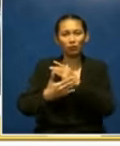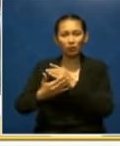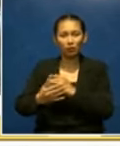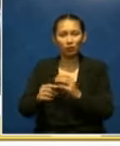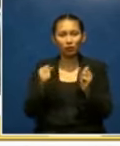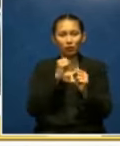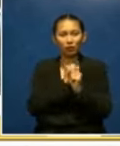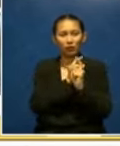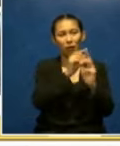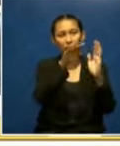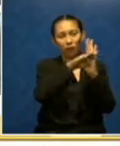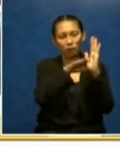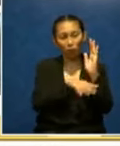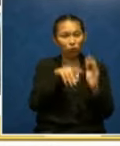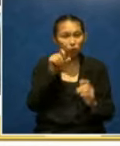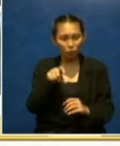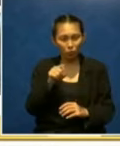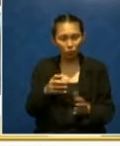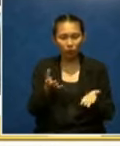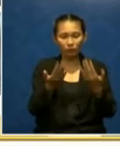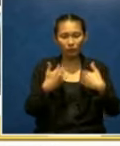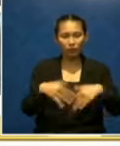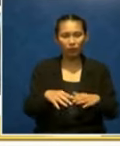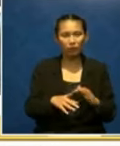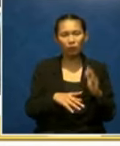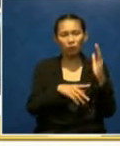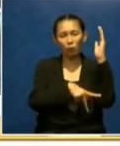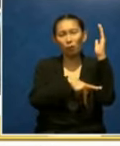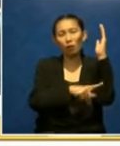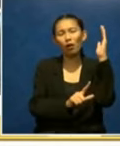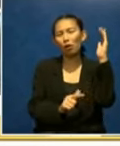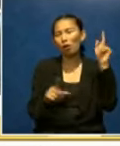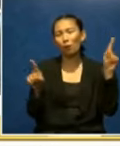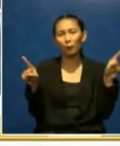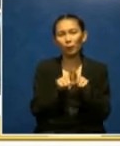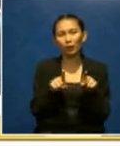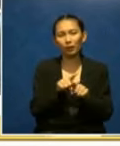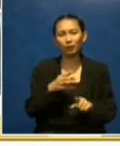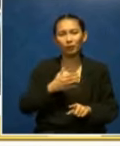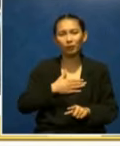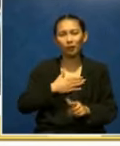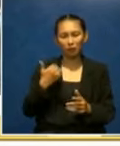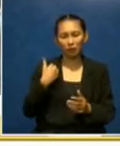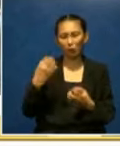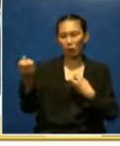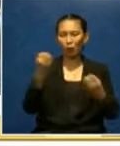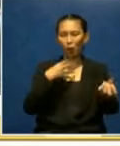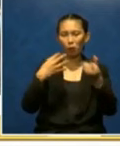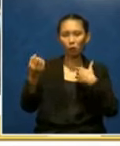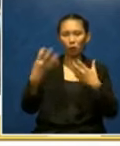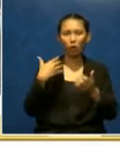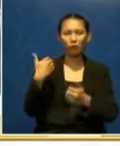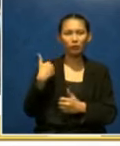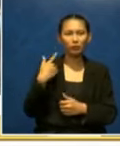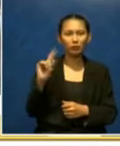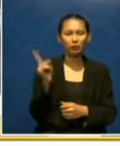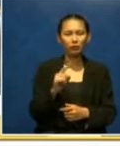โดยเร่งด่วนด้วยค่ะสำหรับพี่น้องประชาชนในจังหวัดพัทลุงก็เช่นเดียวกันนะคะดิฉันได้รับเรื่องมาเช่นเดียวกันค่ะในพื้นที่